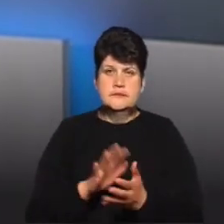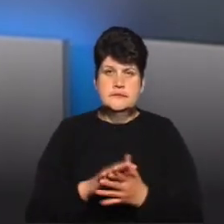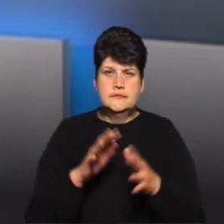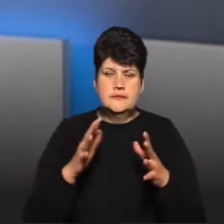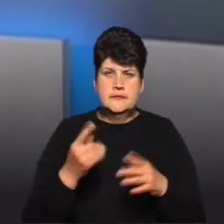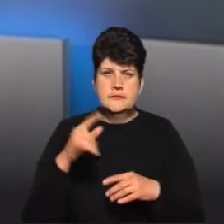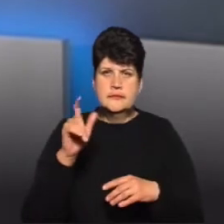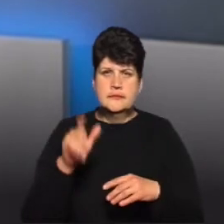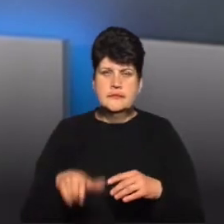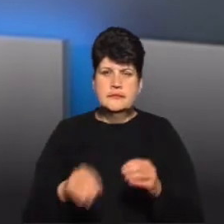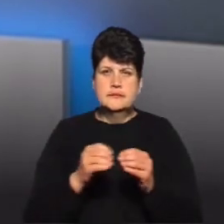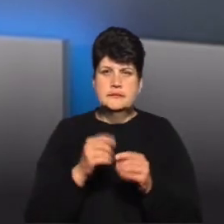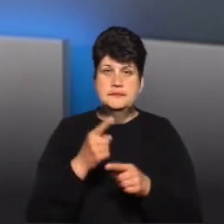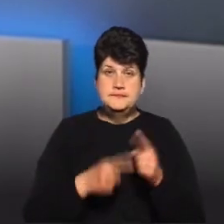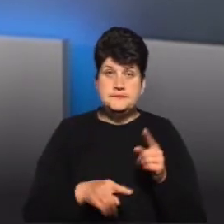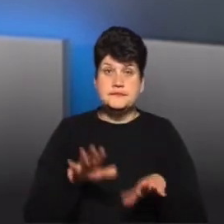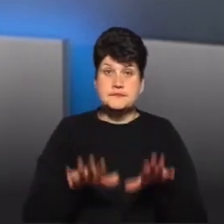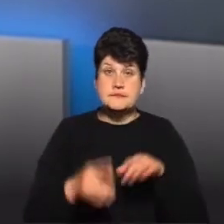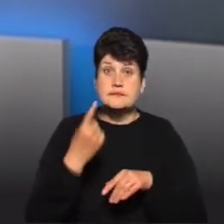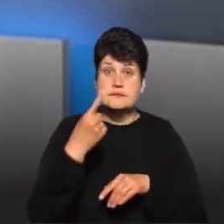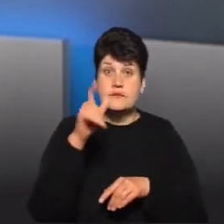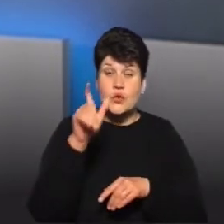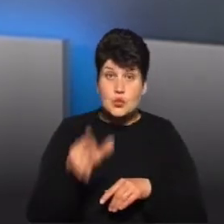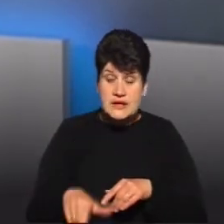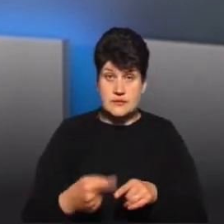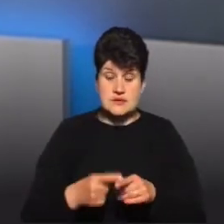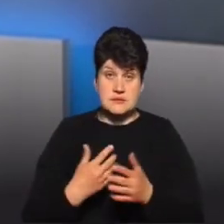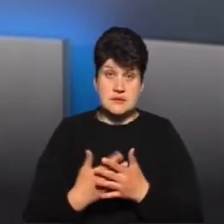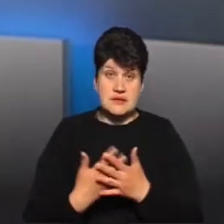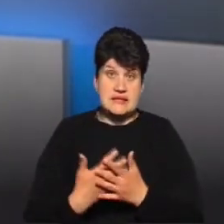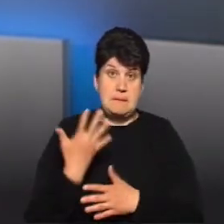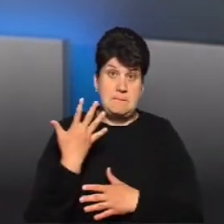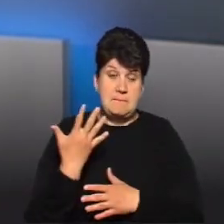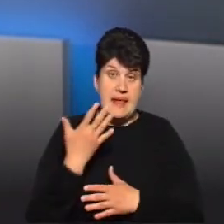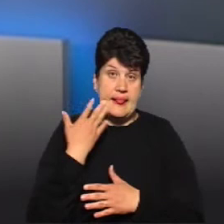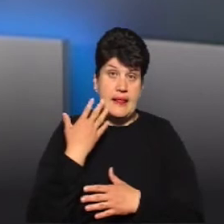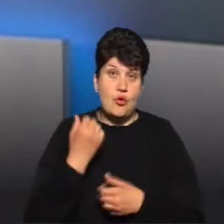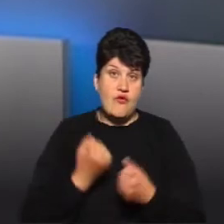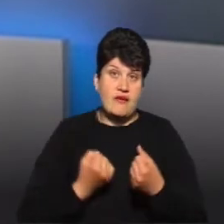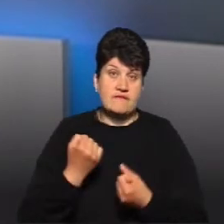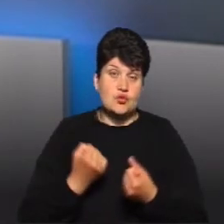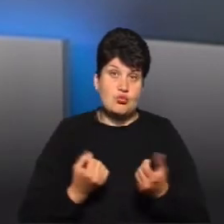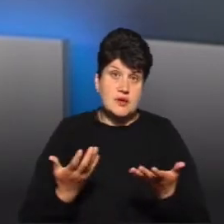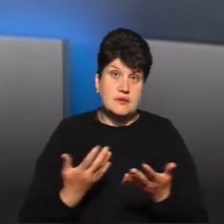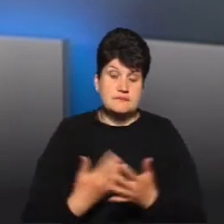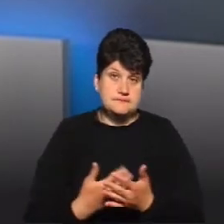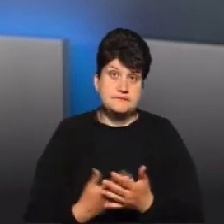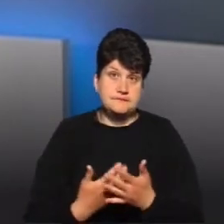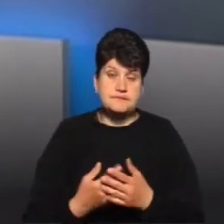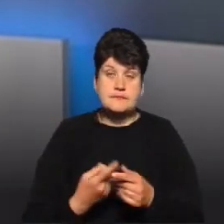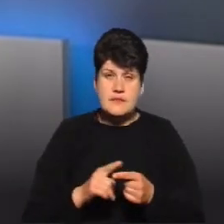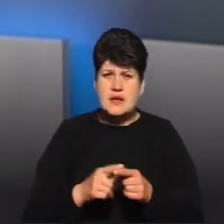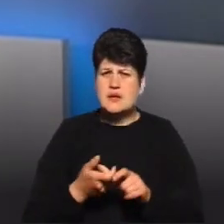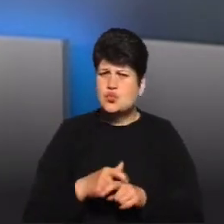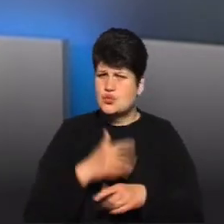10,5 тонн сміття на одну людину. Це приблизно як 5 легкових автомобілів. Приблизно, але це насправді є дуже багато, і це